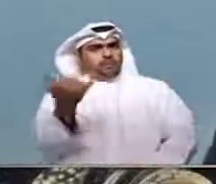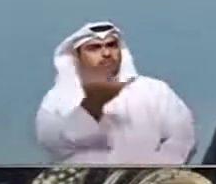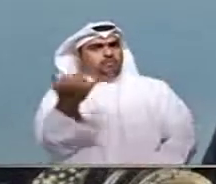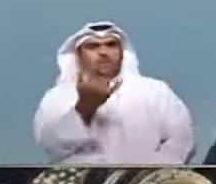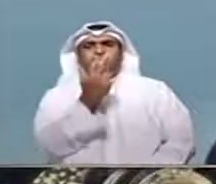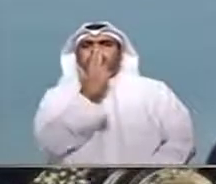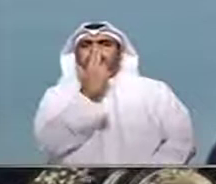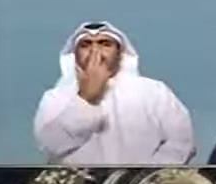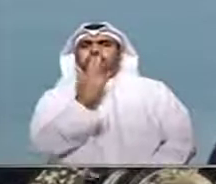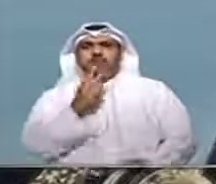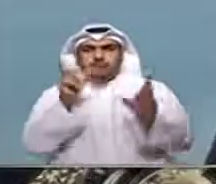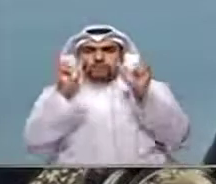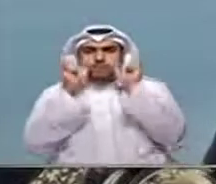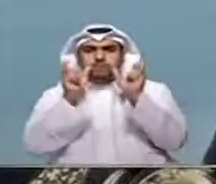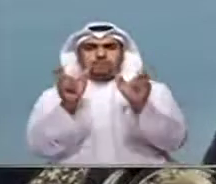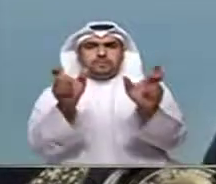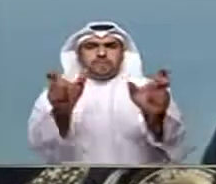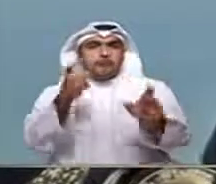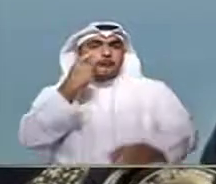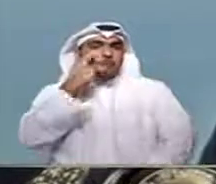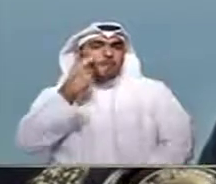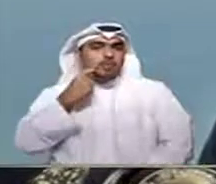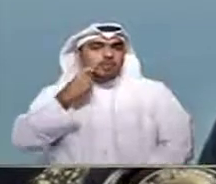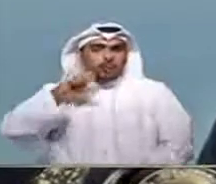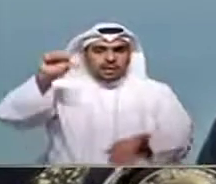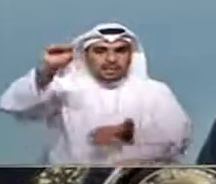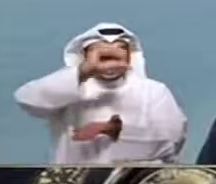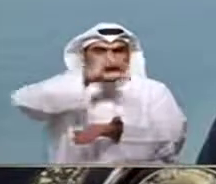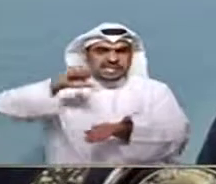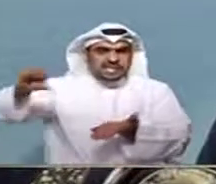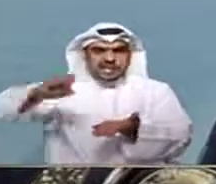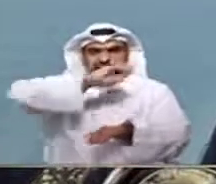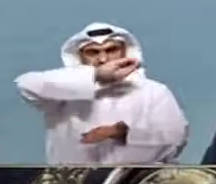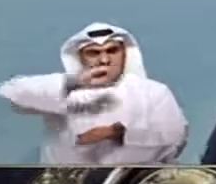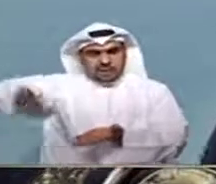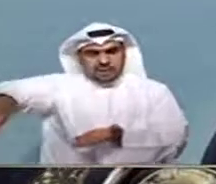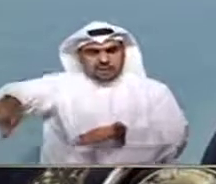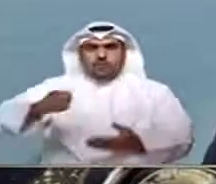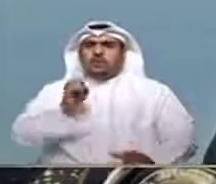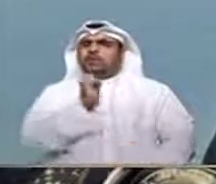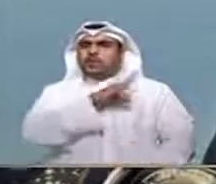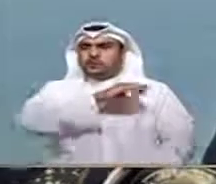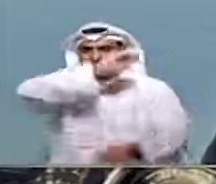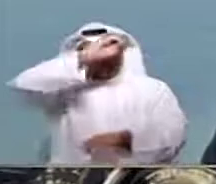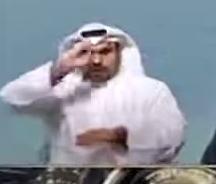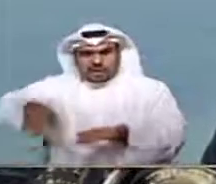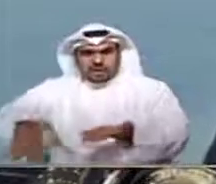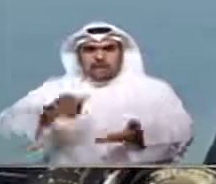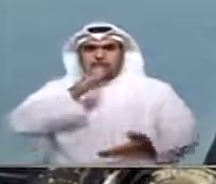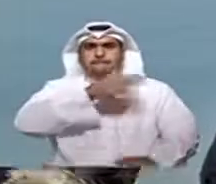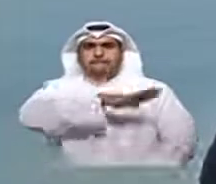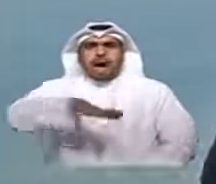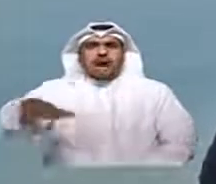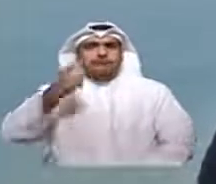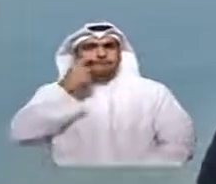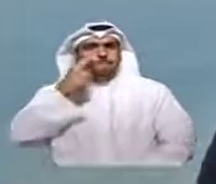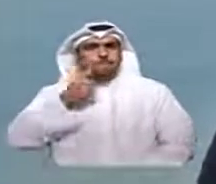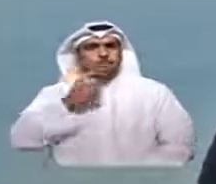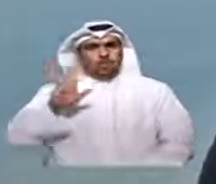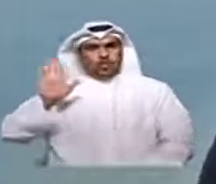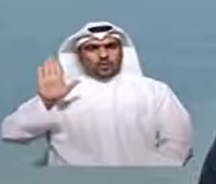رمي الزيوت ويحظر فيها رمي النفايات من السفن، فكان لابد من عندنا احنا